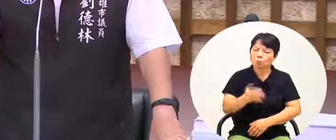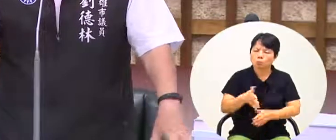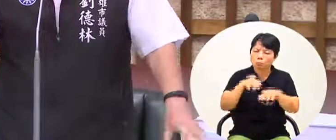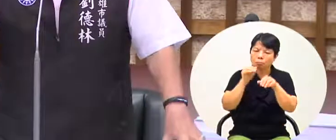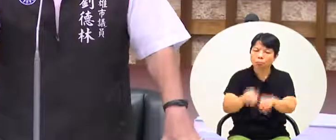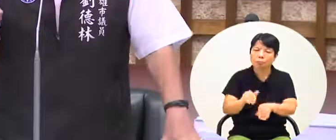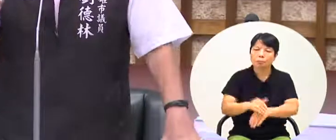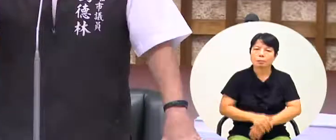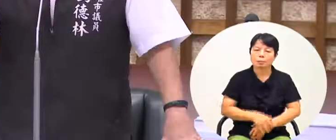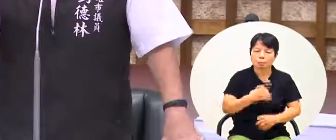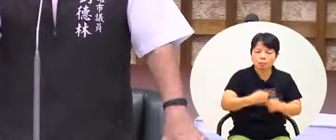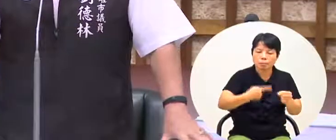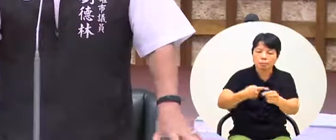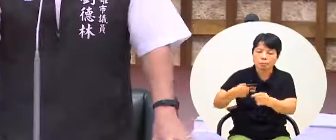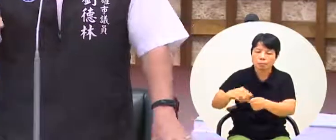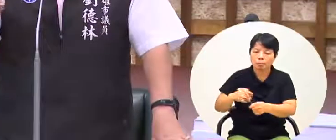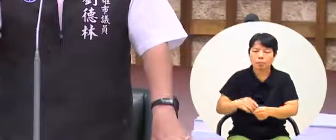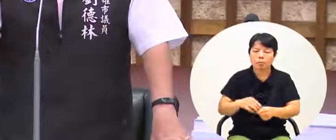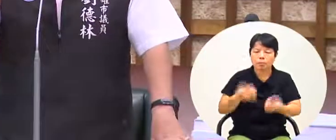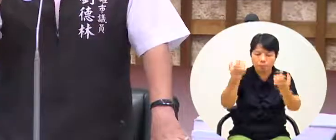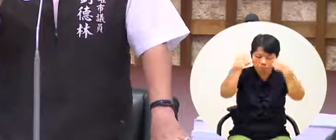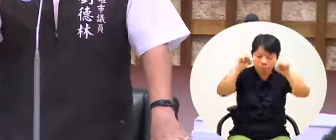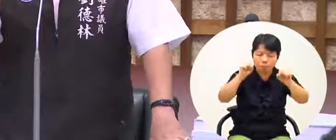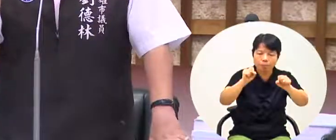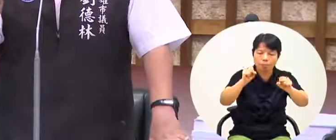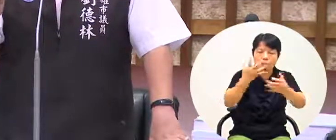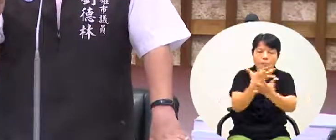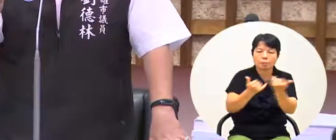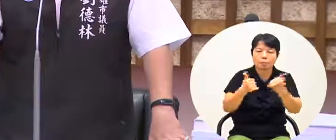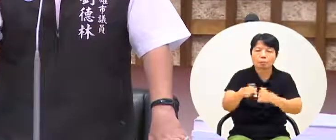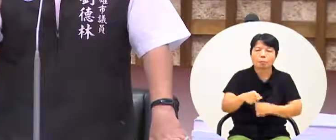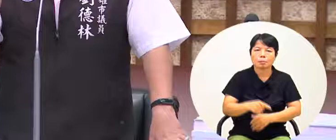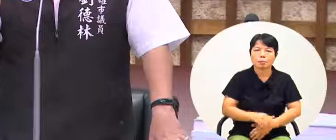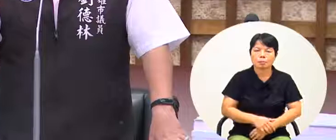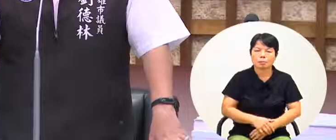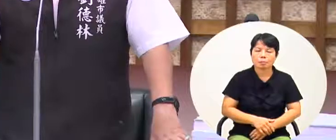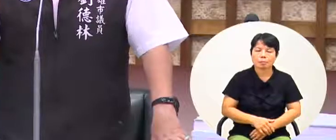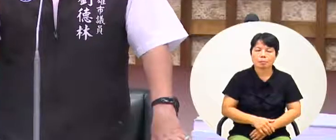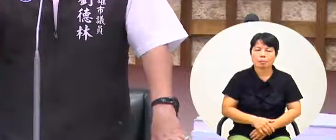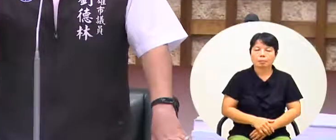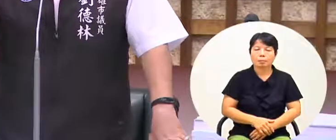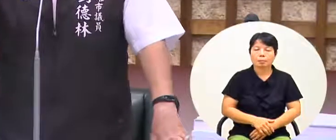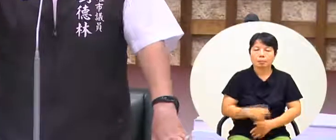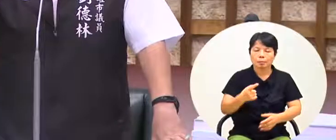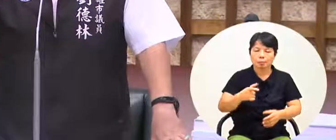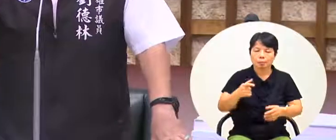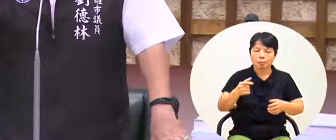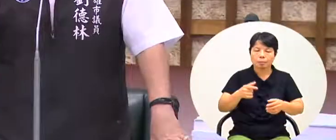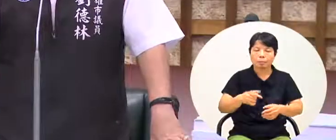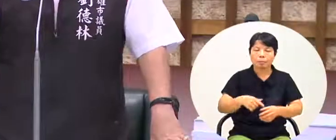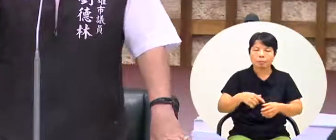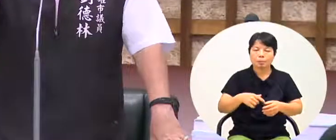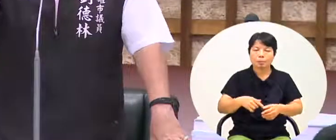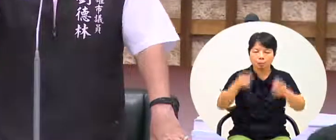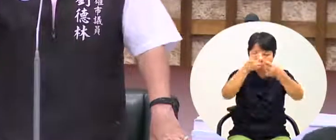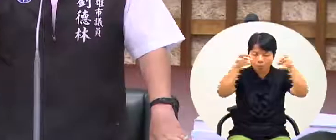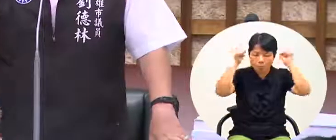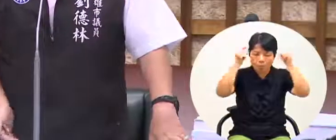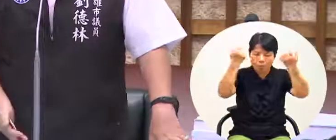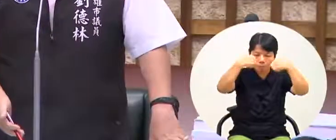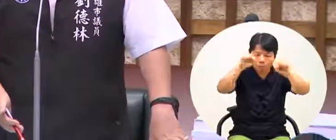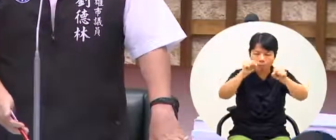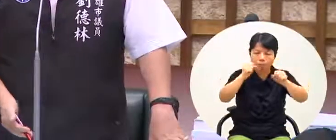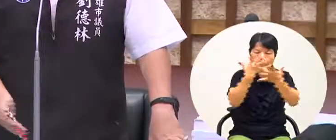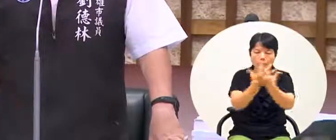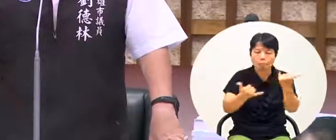业生大专院校毕业生跟这个高中院这个毕业生的一个就是